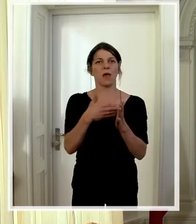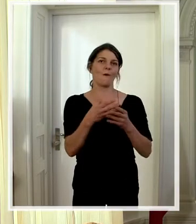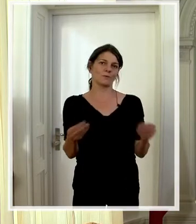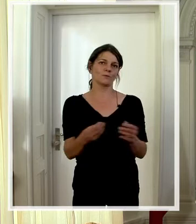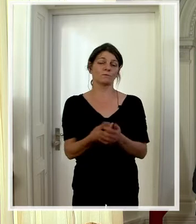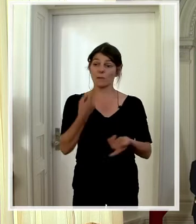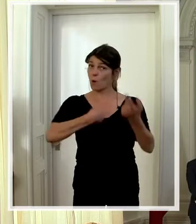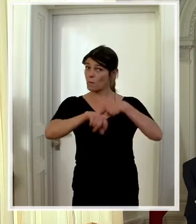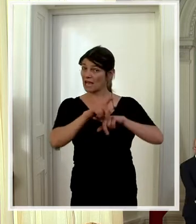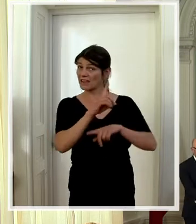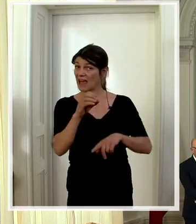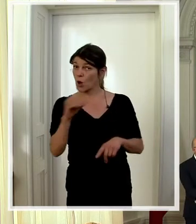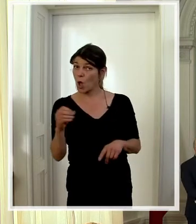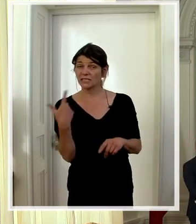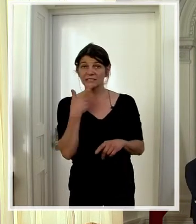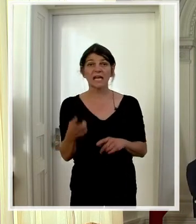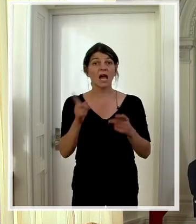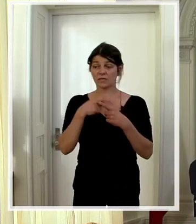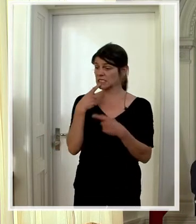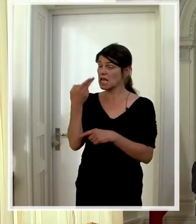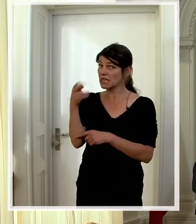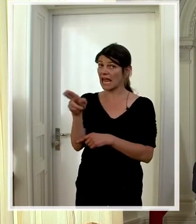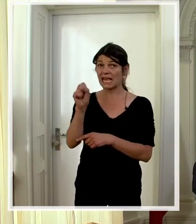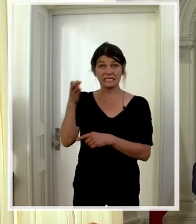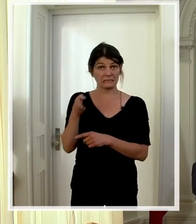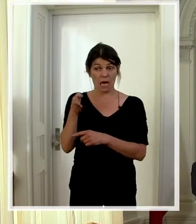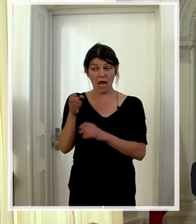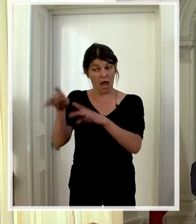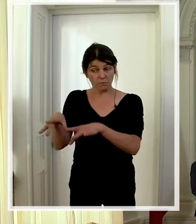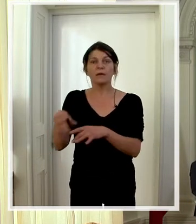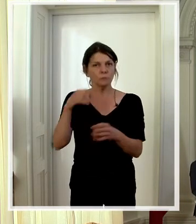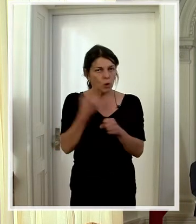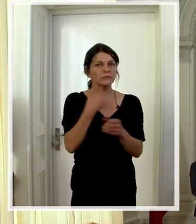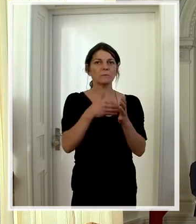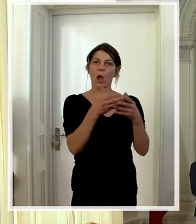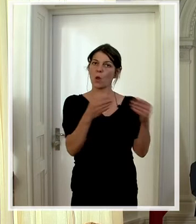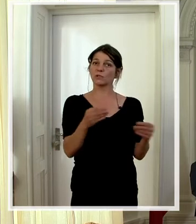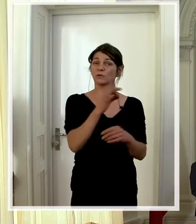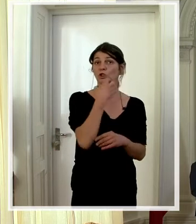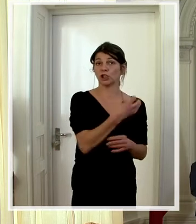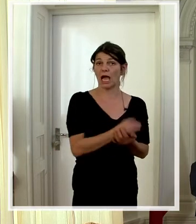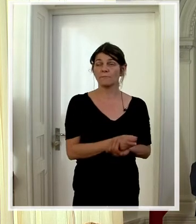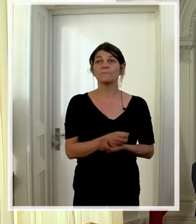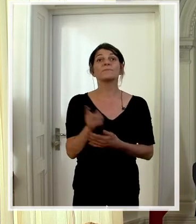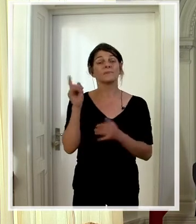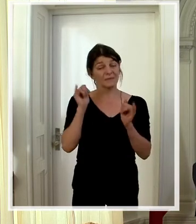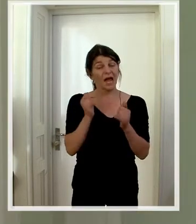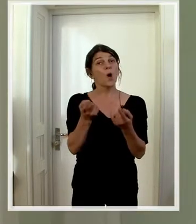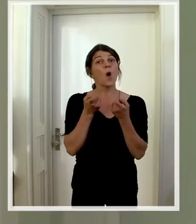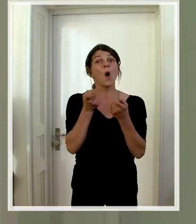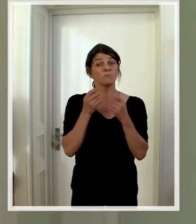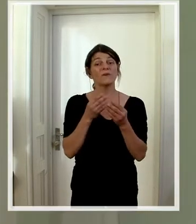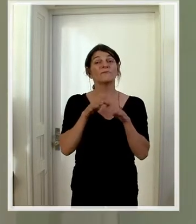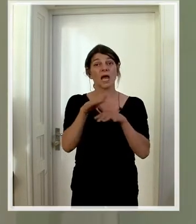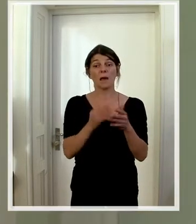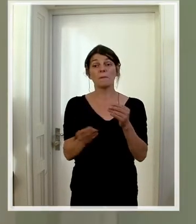kann man sagen, auch wenn es eine eigene S-Bahn muss es schon eine Lösung geben. Es wird eine Verkehrssteigerung geben, und ich betrifft Schaan auch, und dann